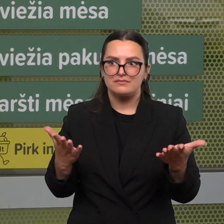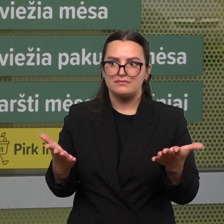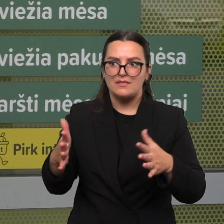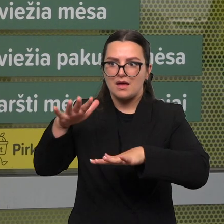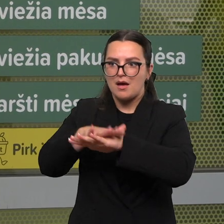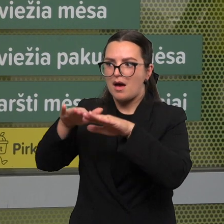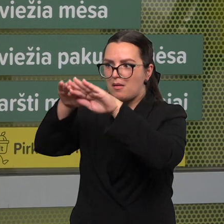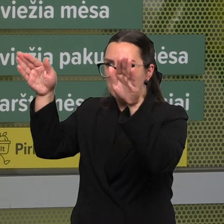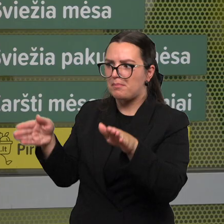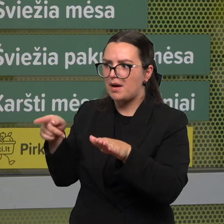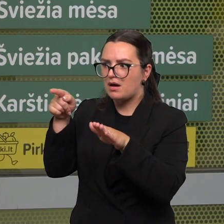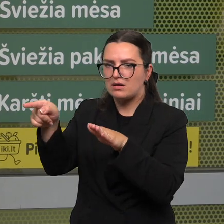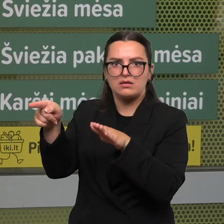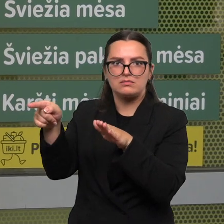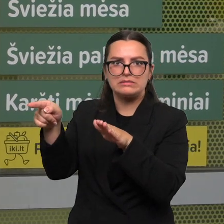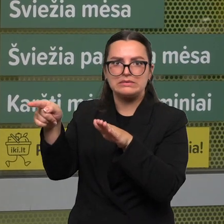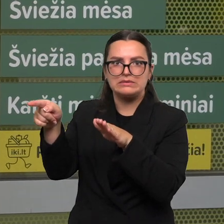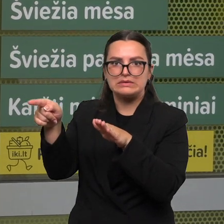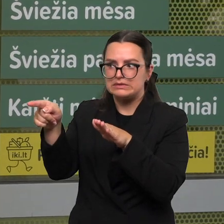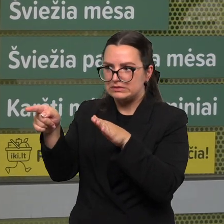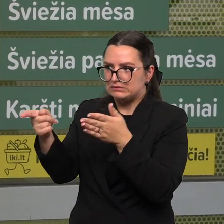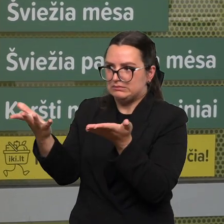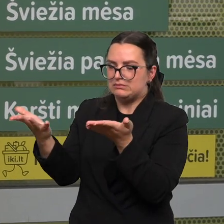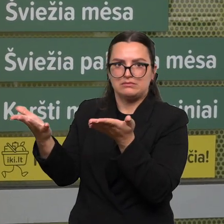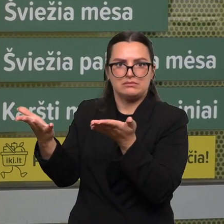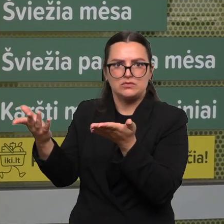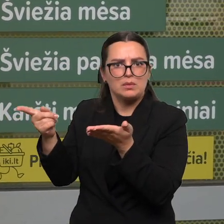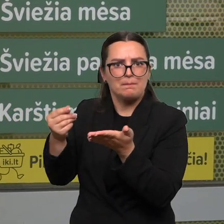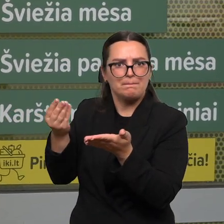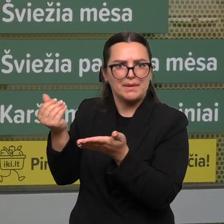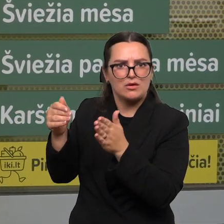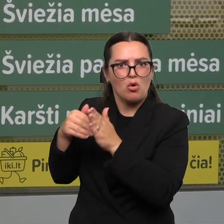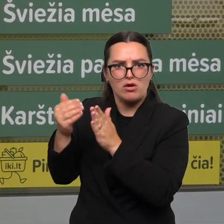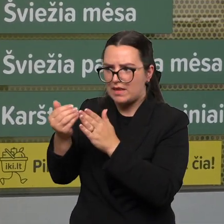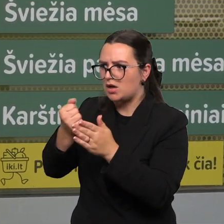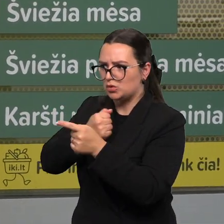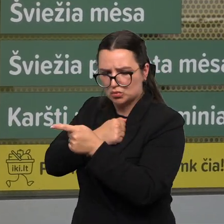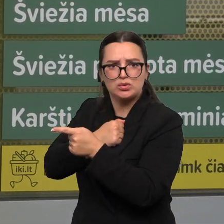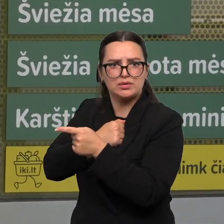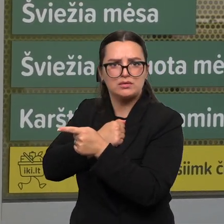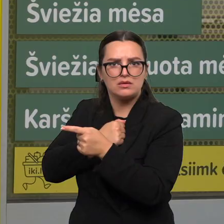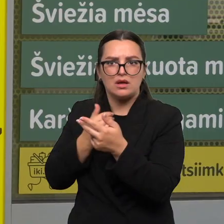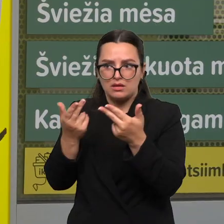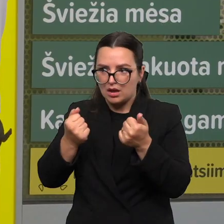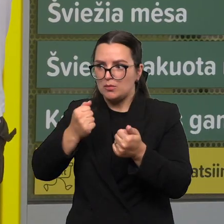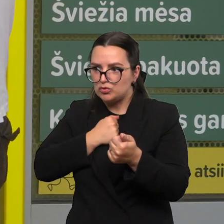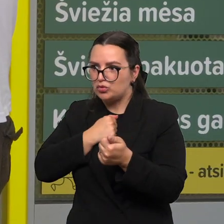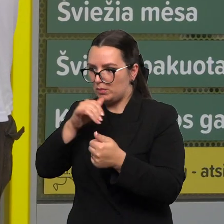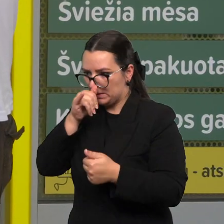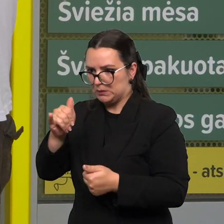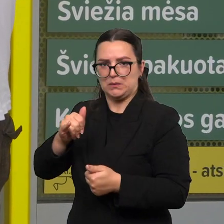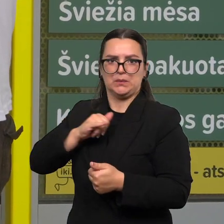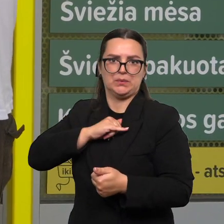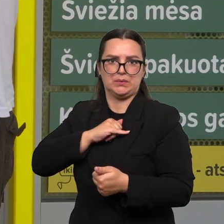Turim bankomatą, bet jis ne visada gali gelbėti. Turi pinigų kortelį? Korteliai turiu, bet jisai